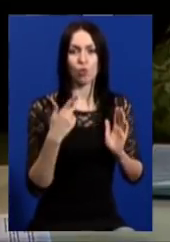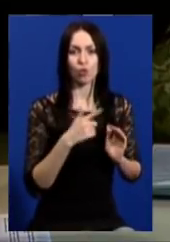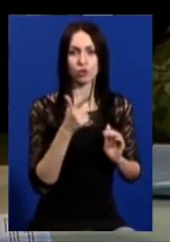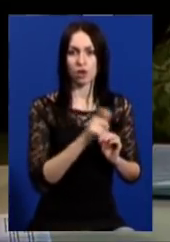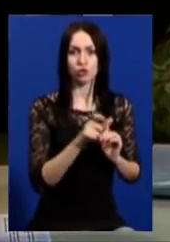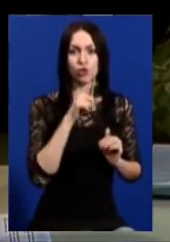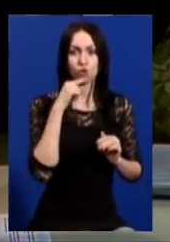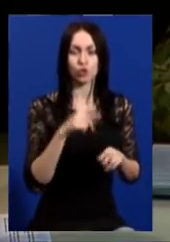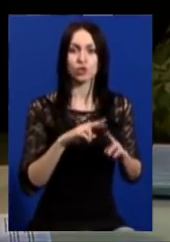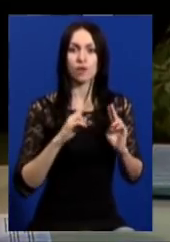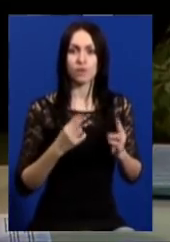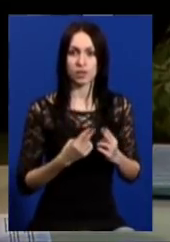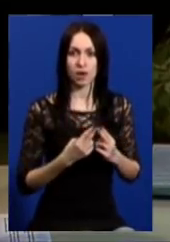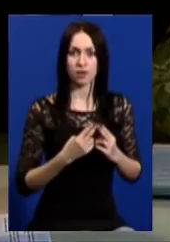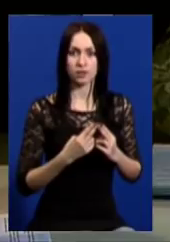Російської Федерації.